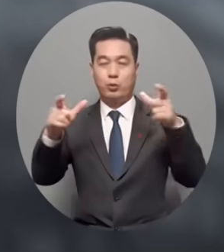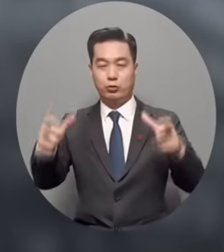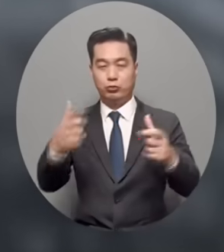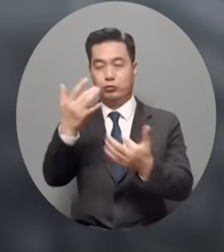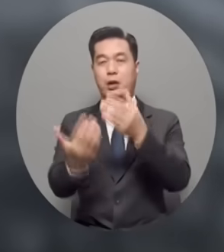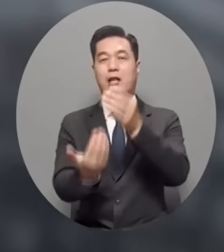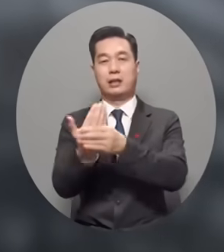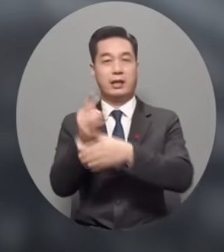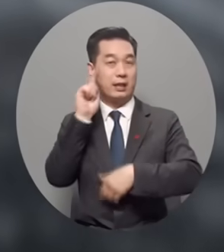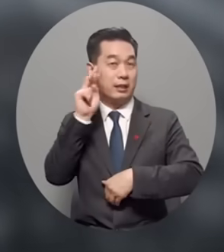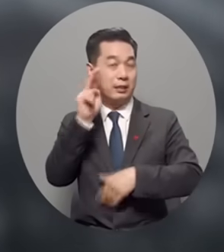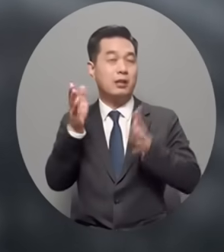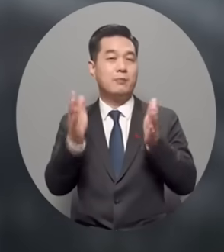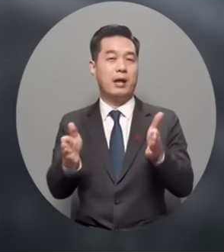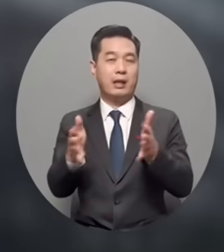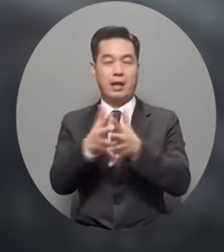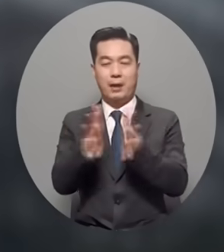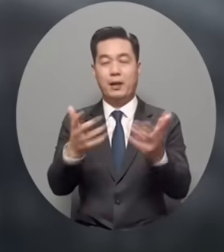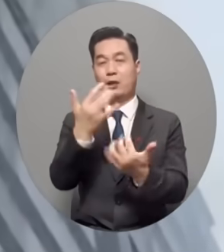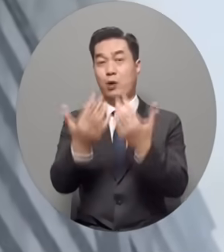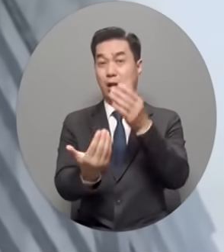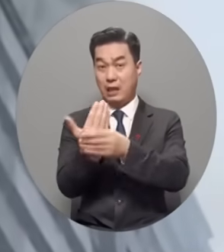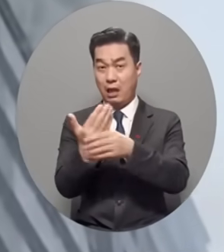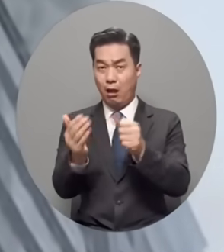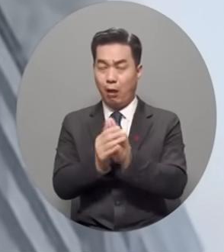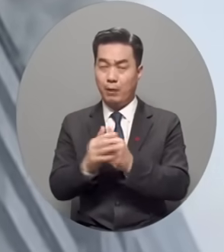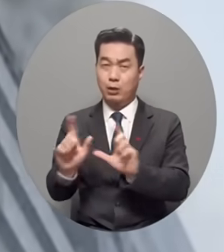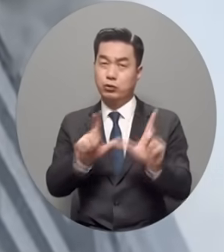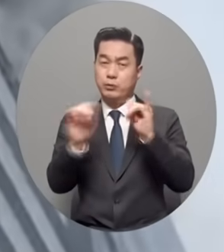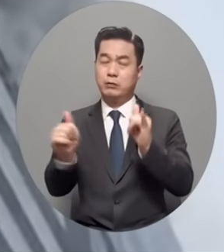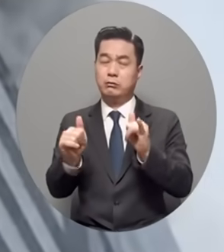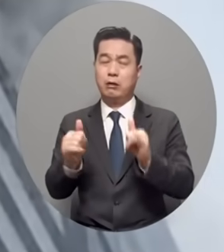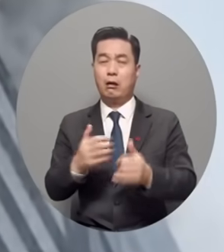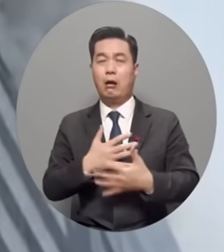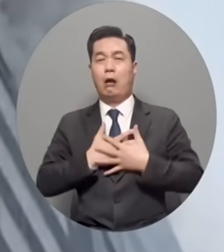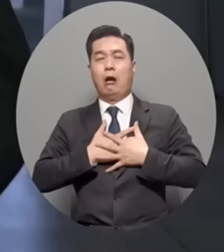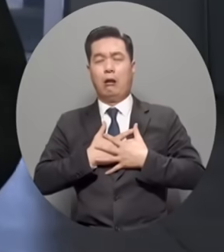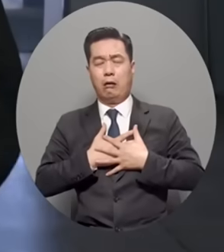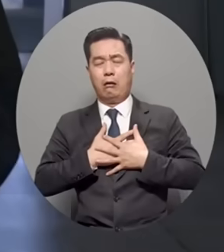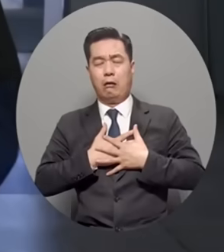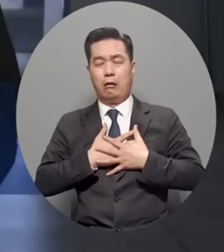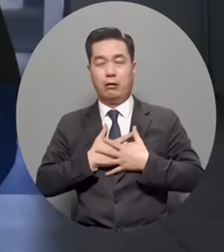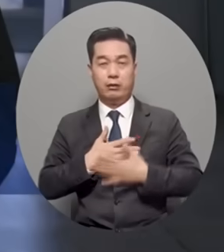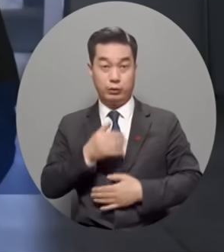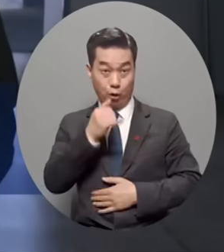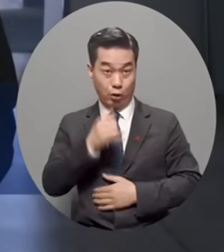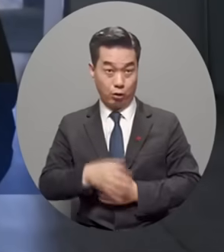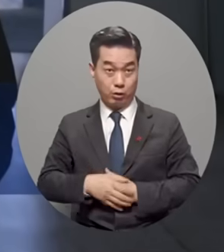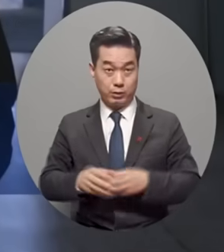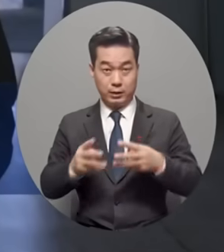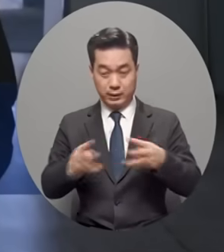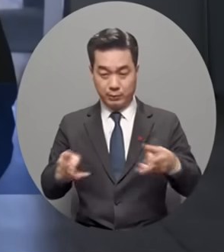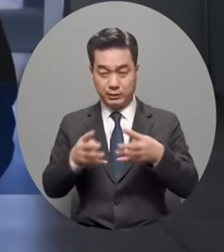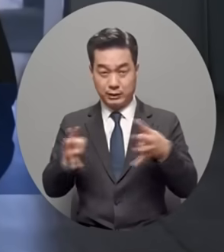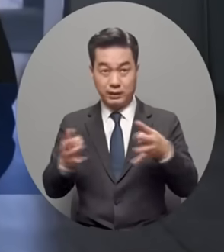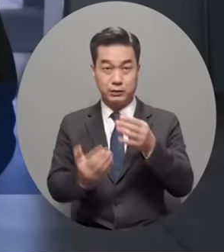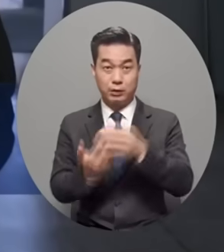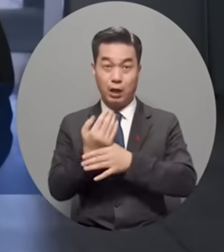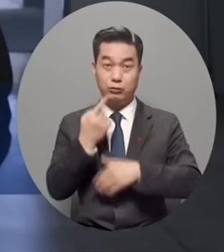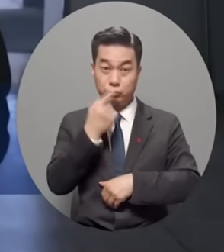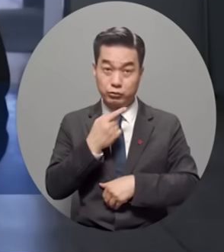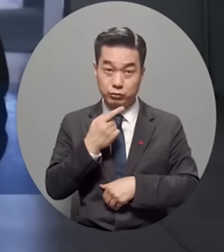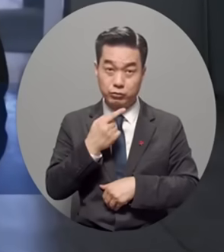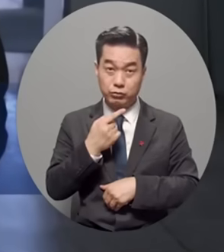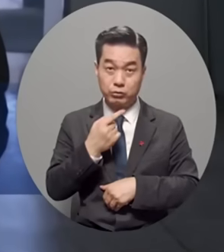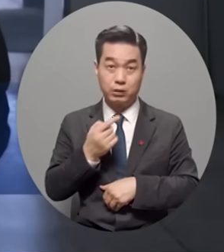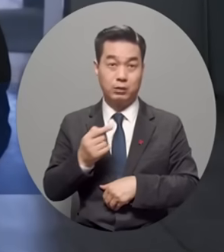이틀 만에 일어난 아파트 화재에 주민들은 놀란 가슴을 쓸어내렸습니다. 3, 4층에서 일어난 일로 알고 있는데